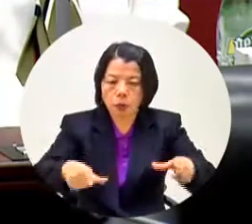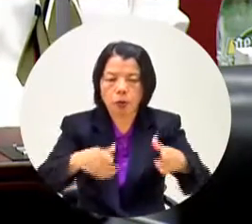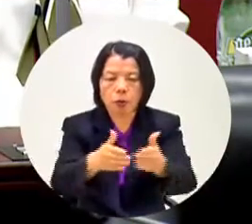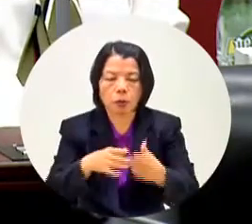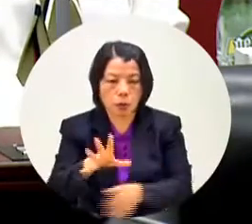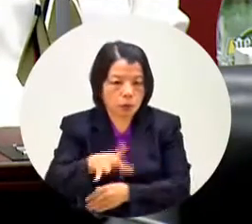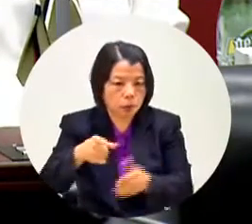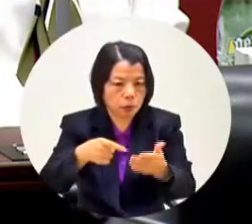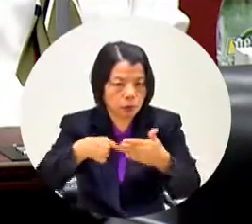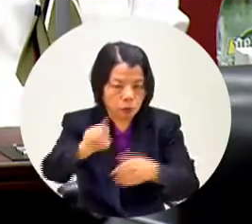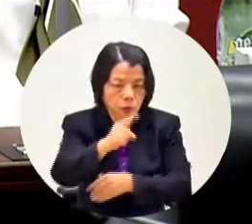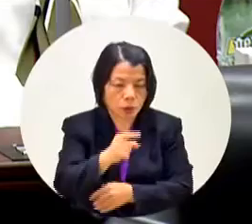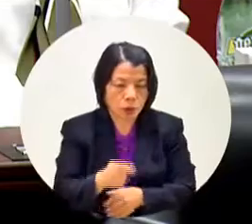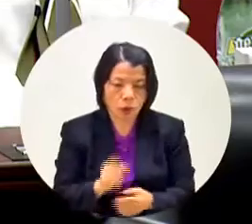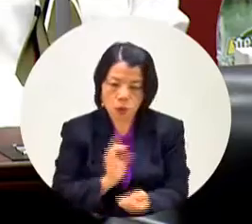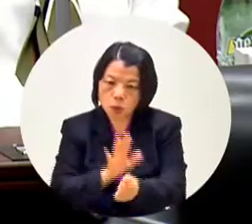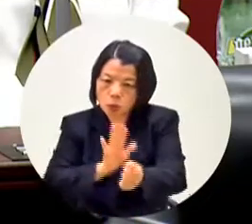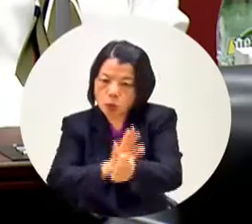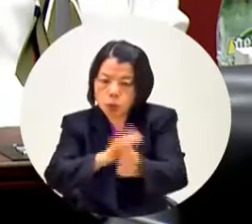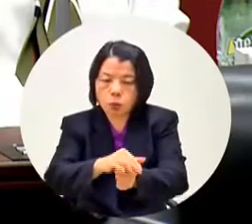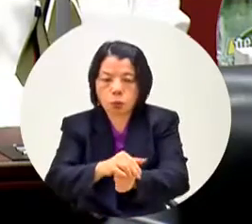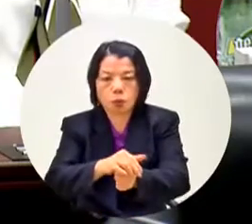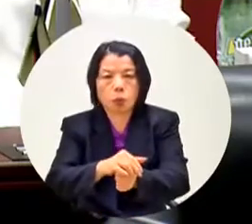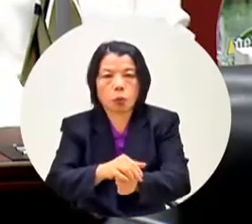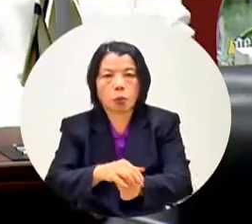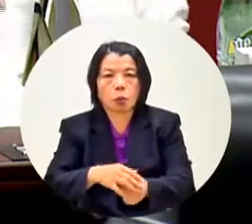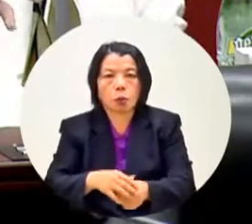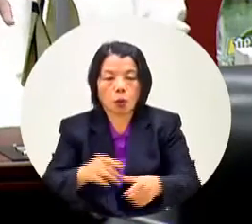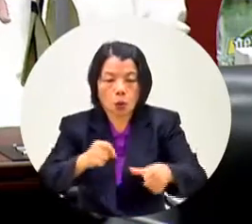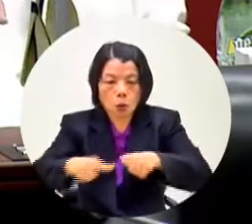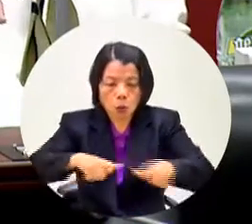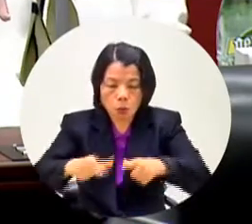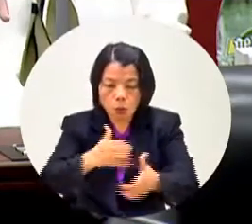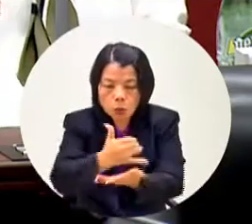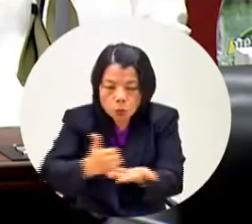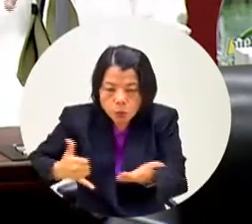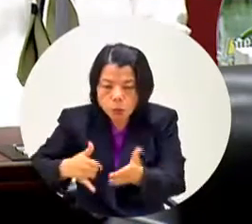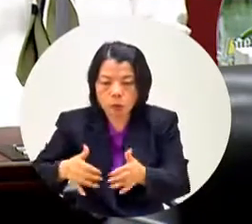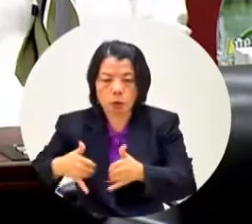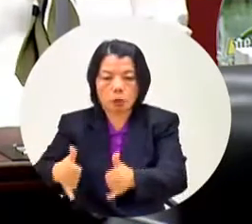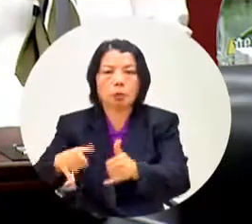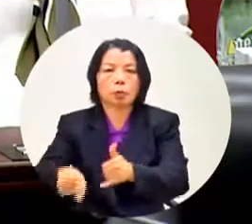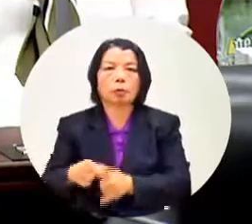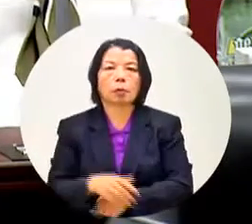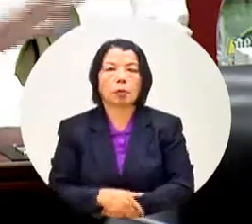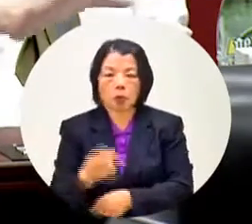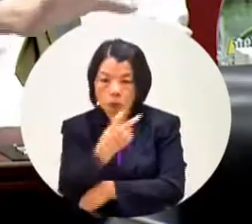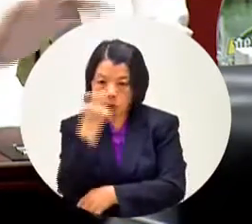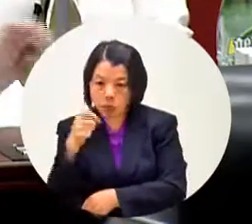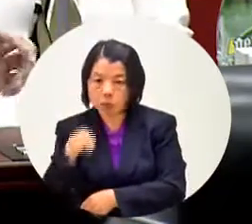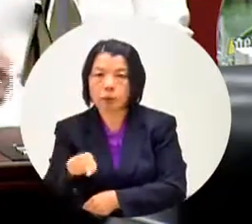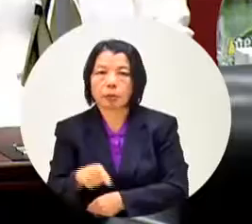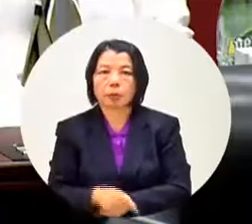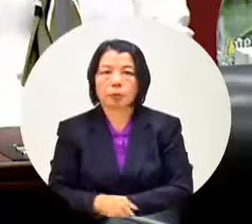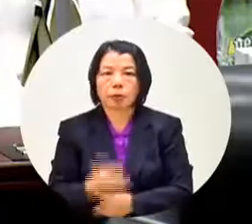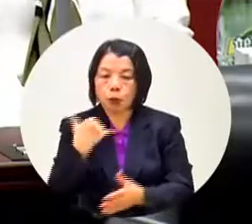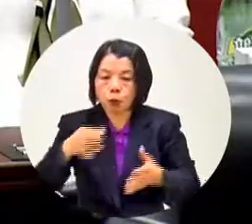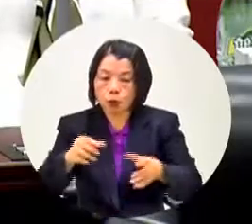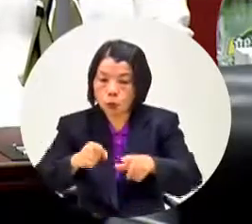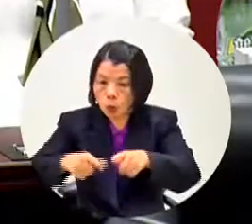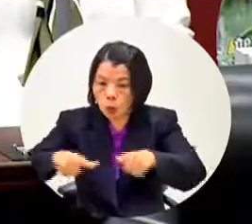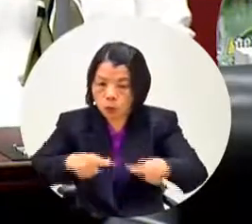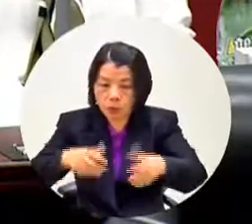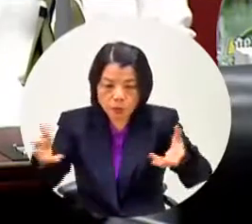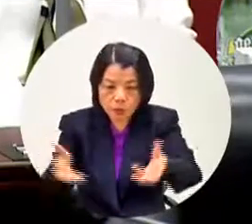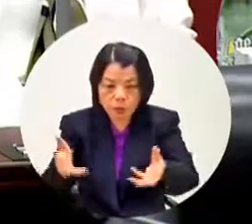在4月26号的时候，协助本席召开第一场北高雄设置第一座共融式亲子公园跟宠物